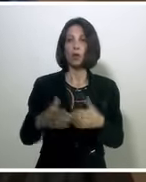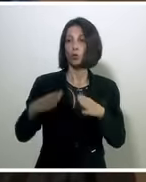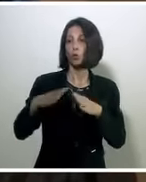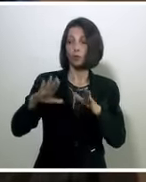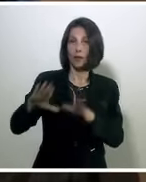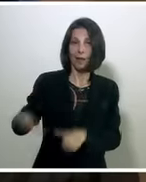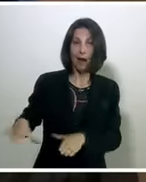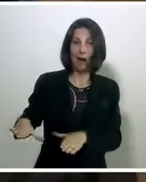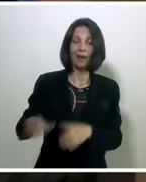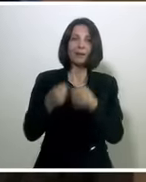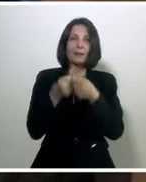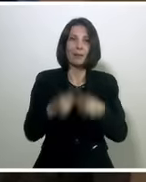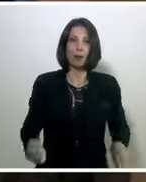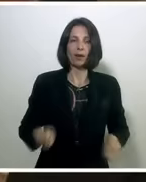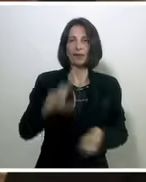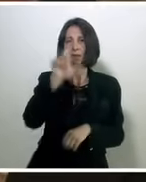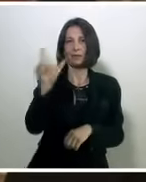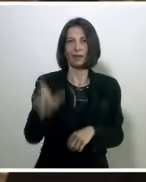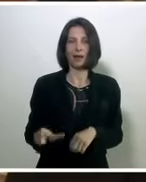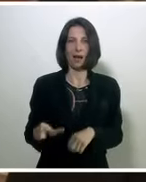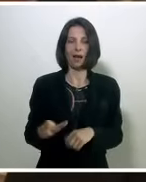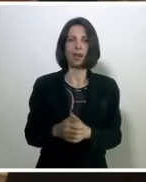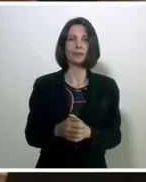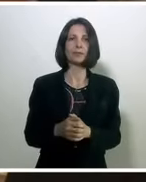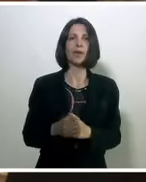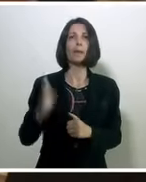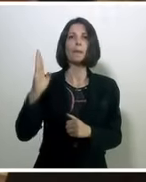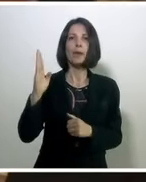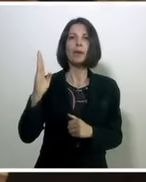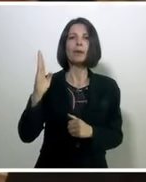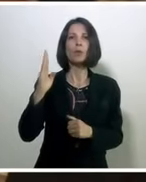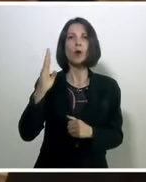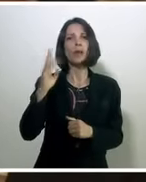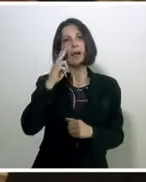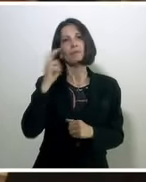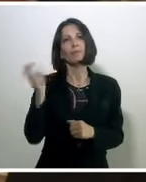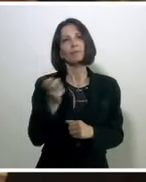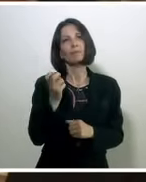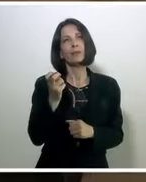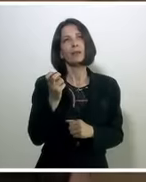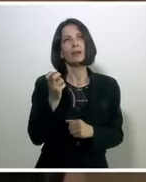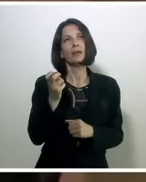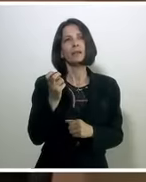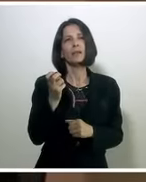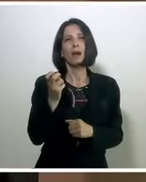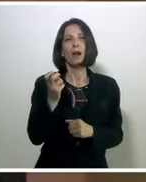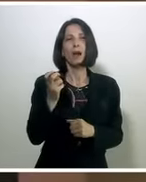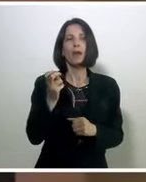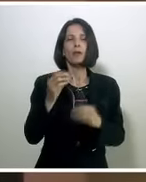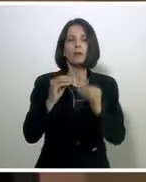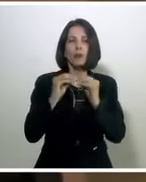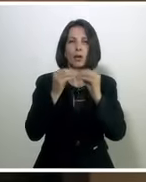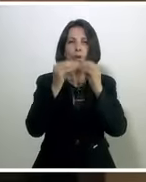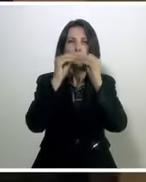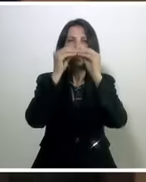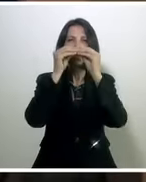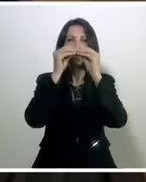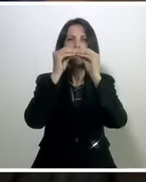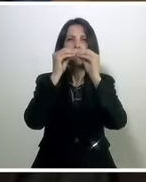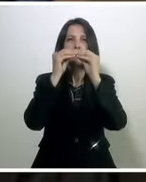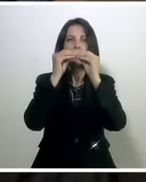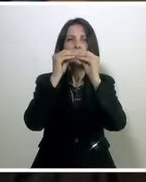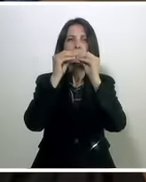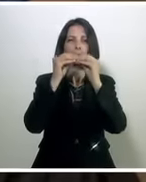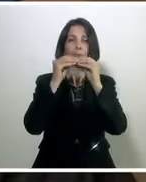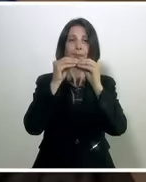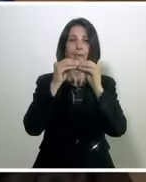italiana coglieva la necessità di ricostruire o quantomeno di riformare profondamente il rapporto fra governanti